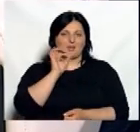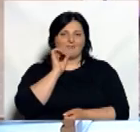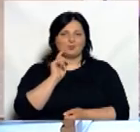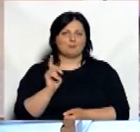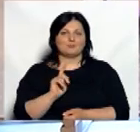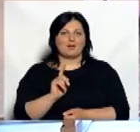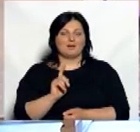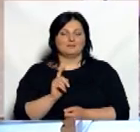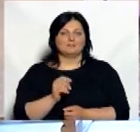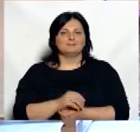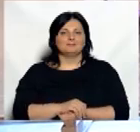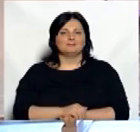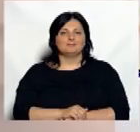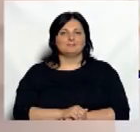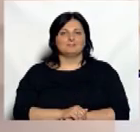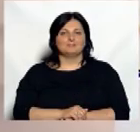ძაბრი. გენაცოლი.